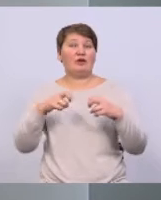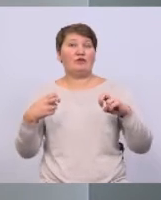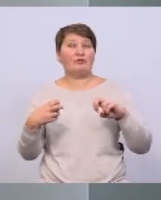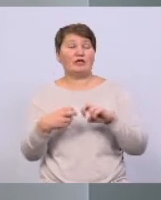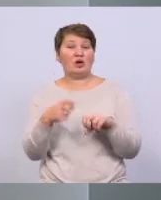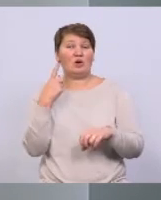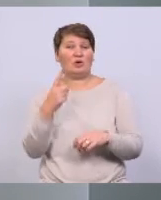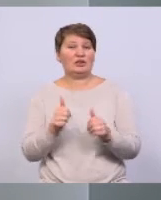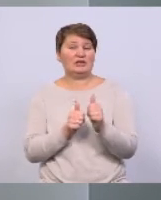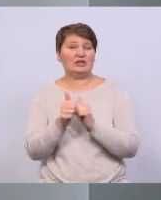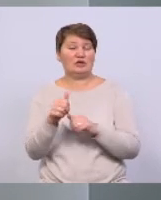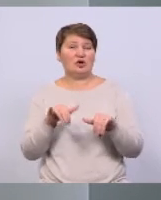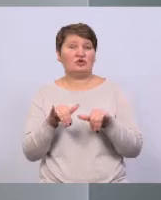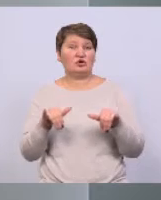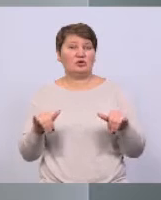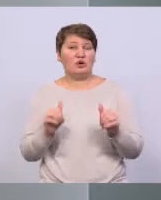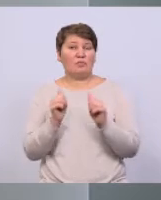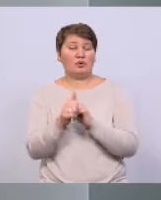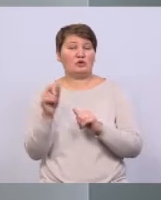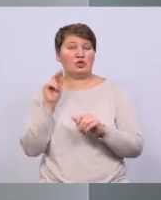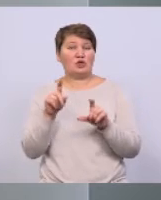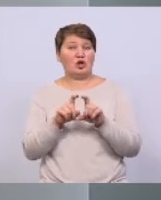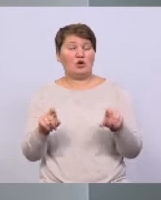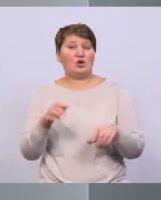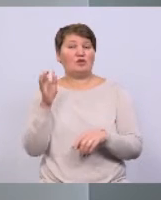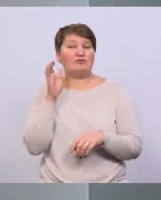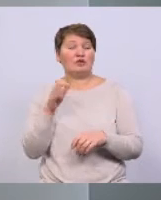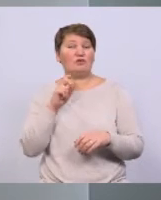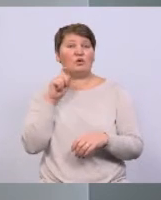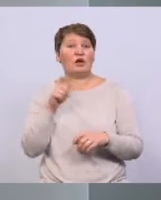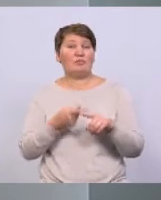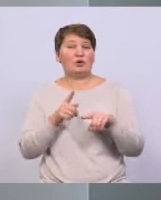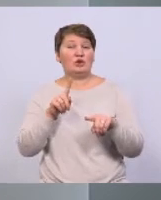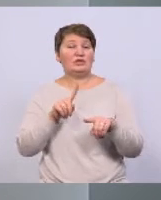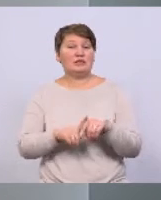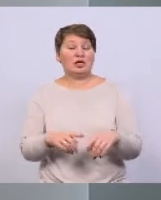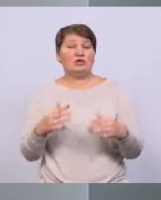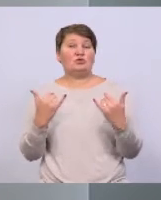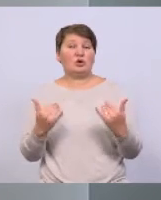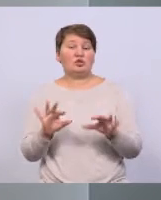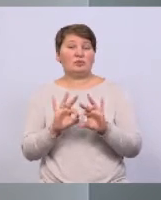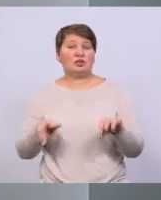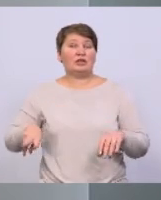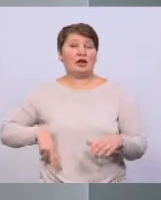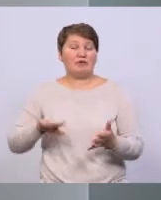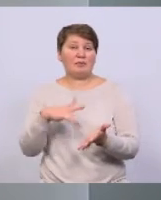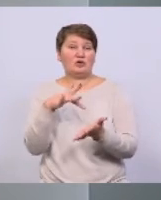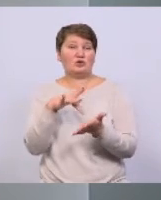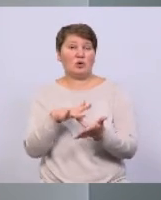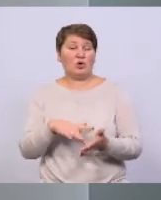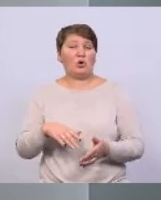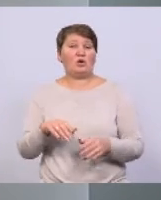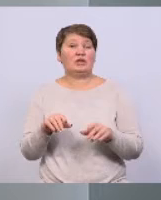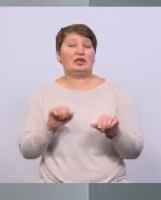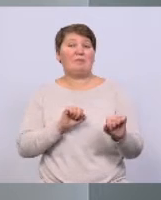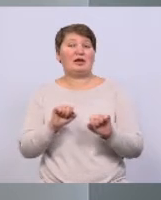Івано-Франківськ – один із лідерів у розвитку позашкільної освіти в Україні. Про це сьогодні на оперативній нараді розповів директор міського департаменту